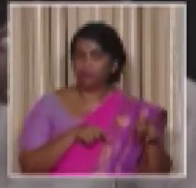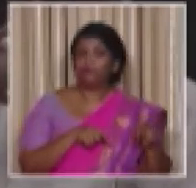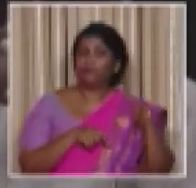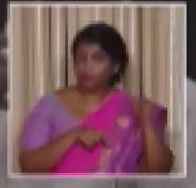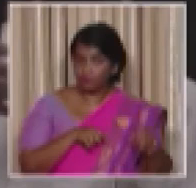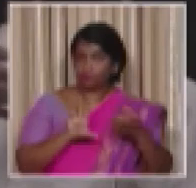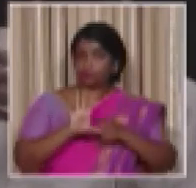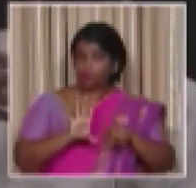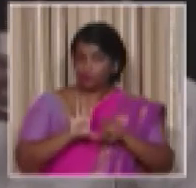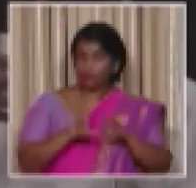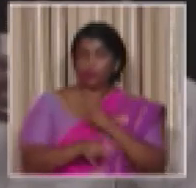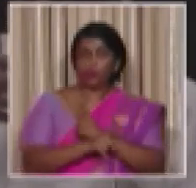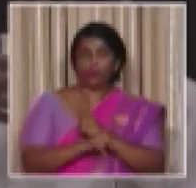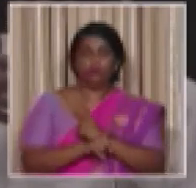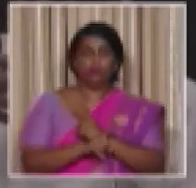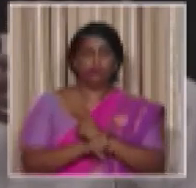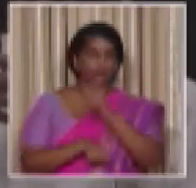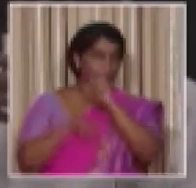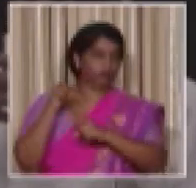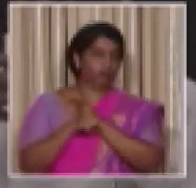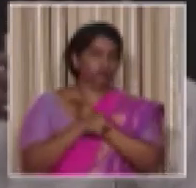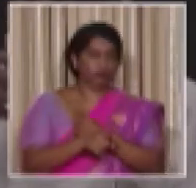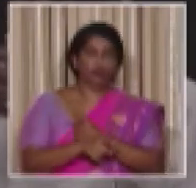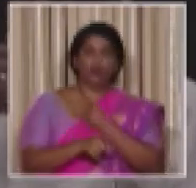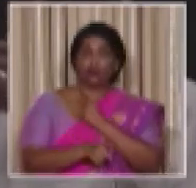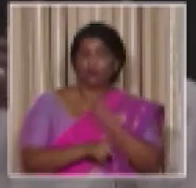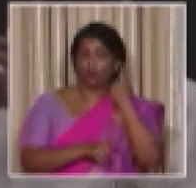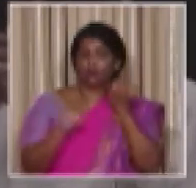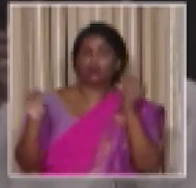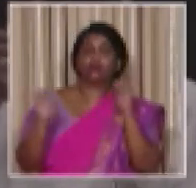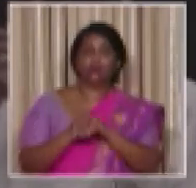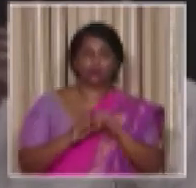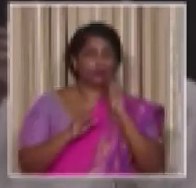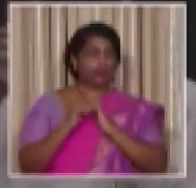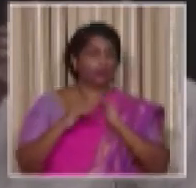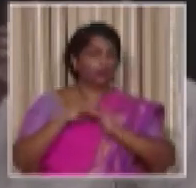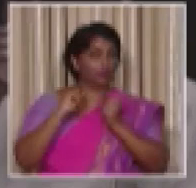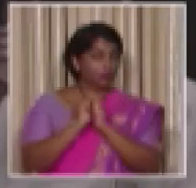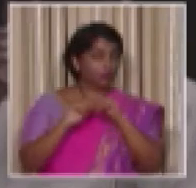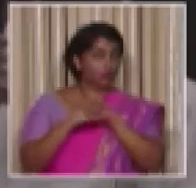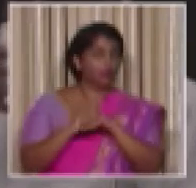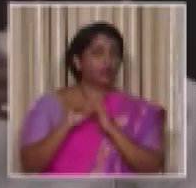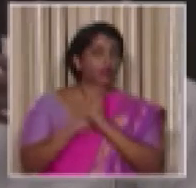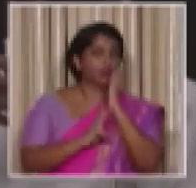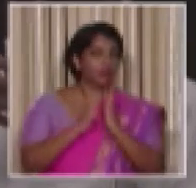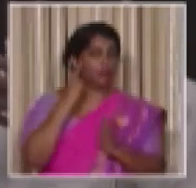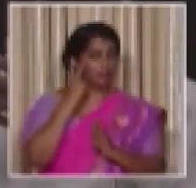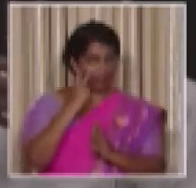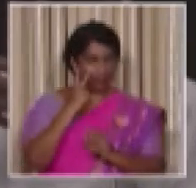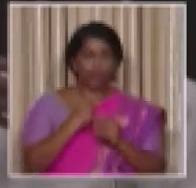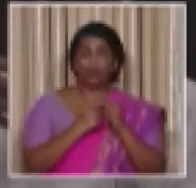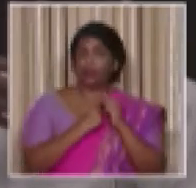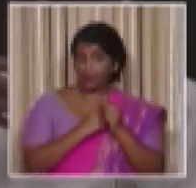මේ අය පුහුණු කරන්නේ ගුරු අධ්‍යාපනඥ සේවයේ අය ගුරු අධ්‍යාපනඥ සේවයට බඳවා ගන්නා ක්‍රම දෙකක් තියෙනවා එකක් තමයි ගුරු